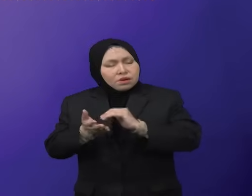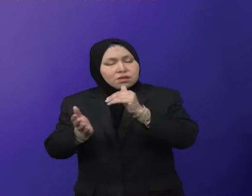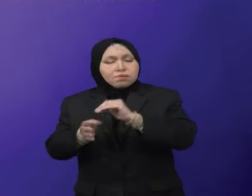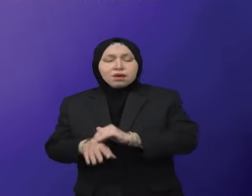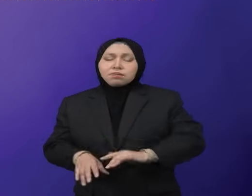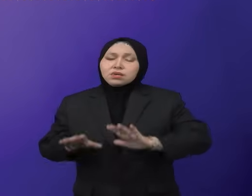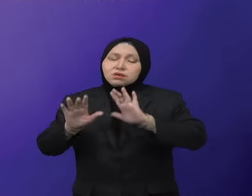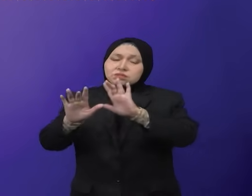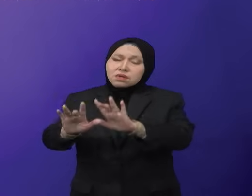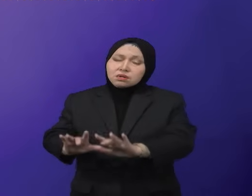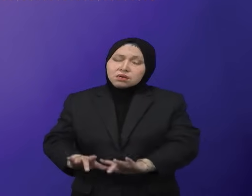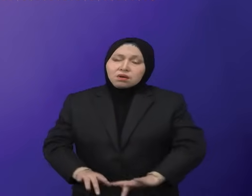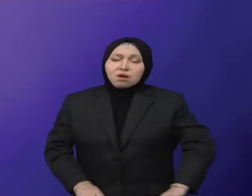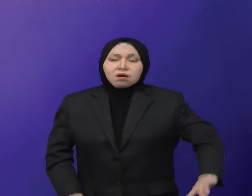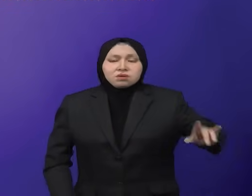رحيم